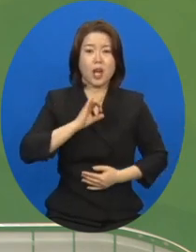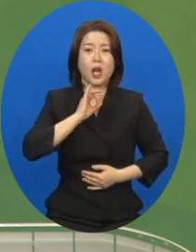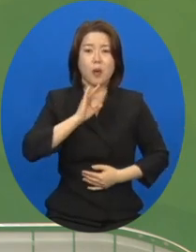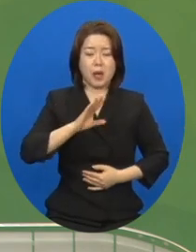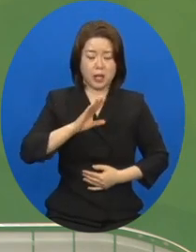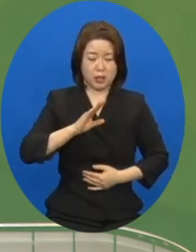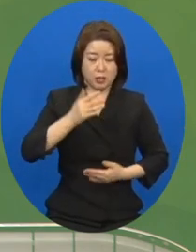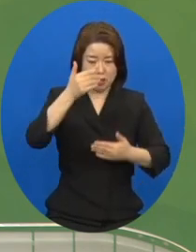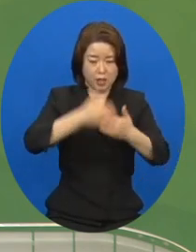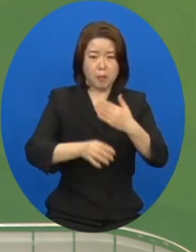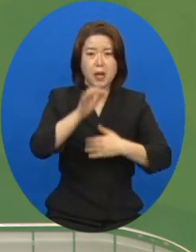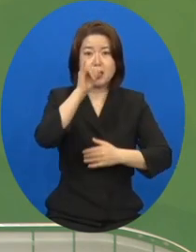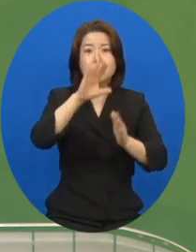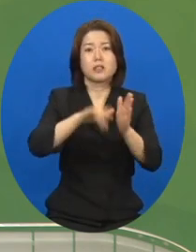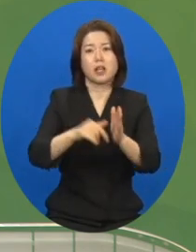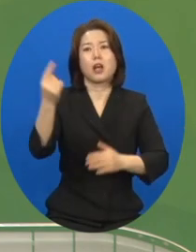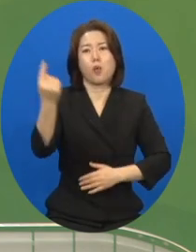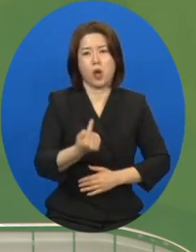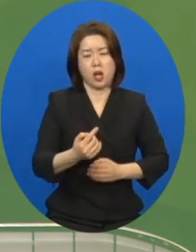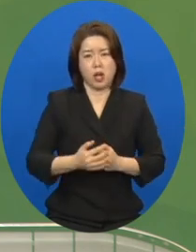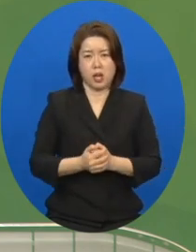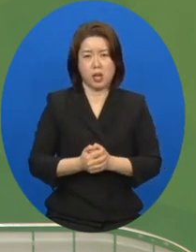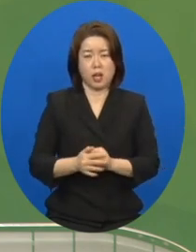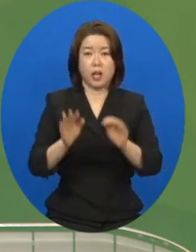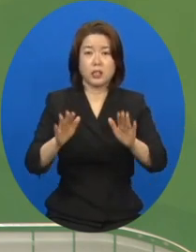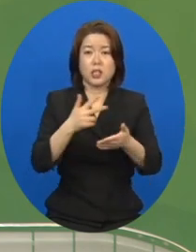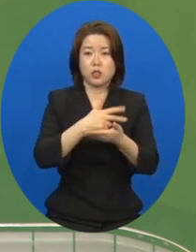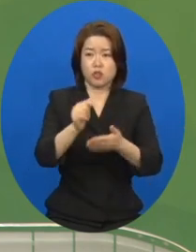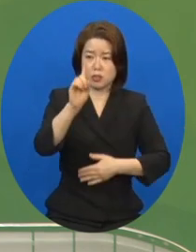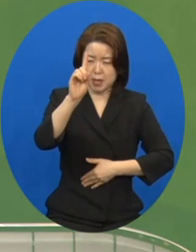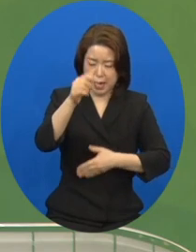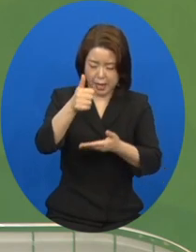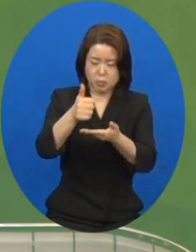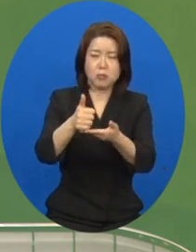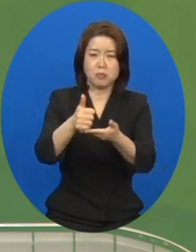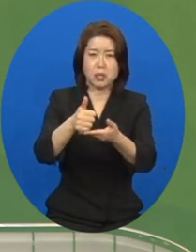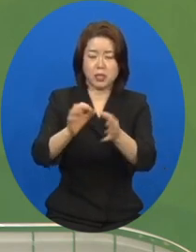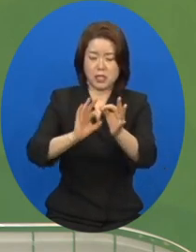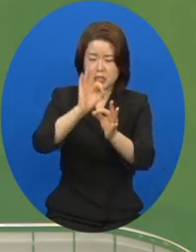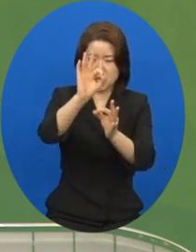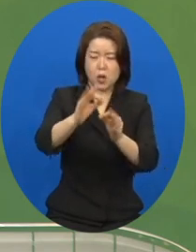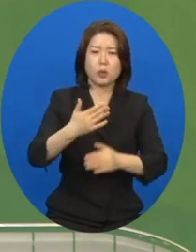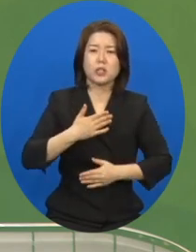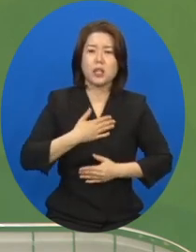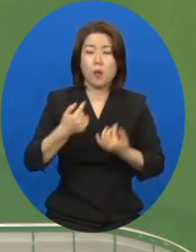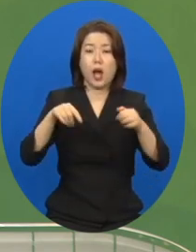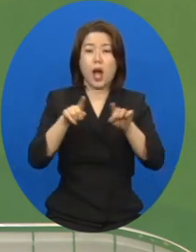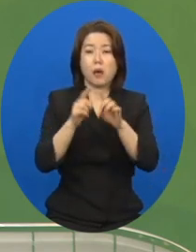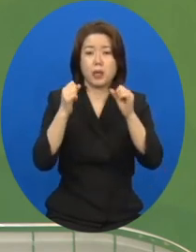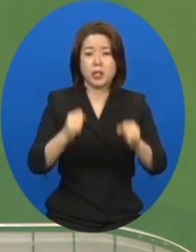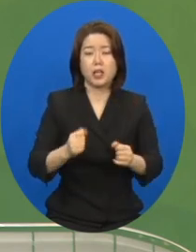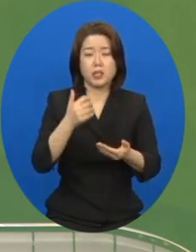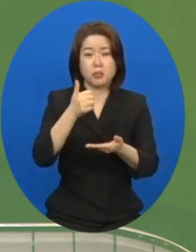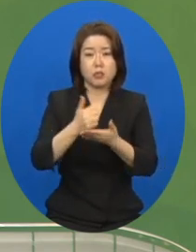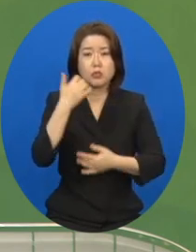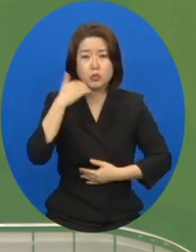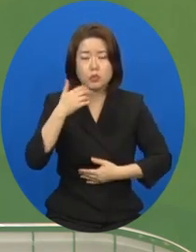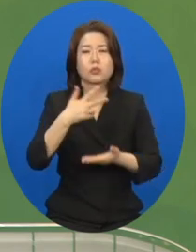온다고요. 이제는 주님 한 분만, 영원히 나와 같이 계실 분은 주님 한